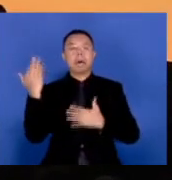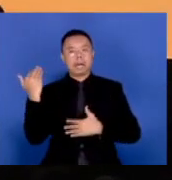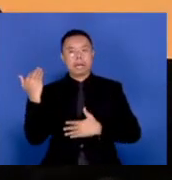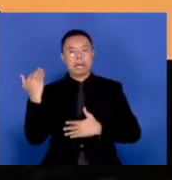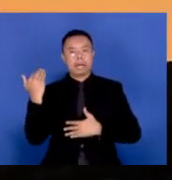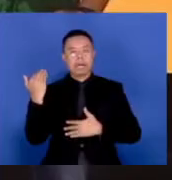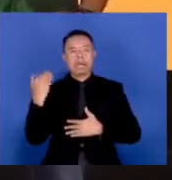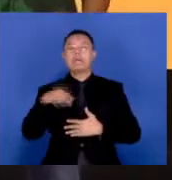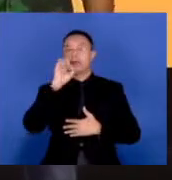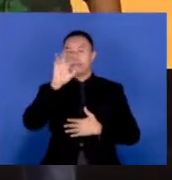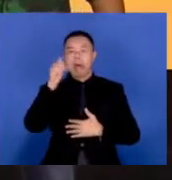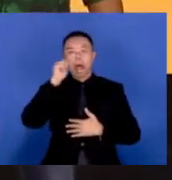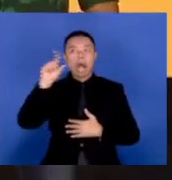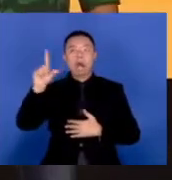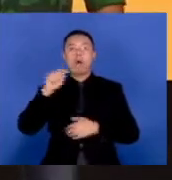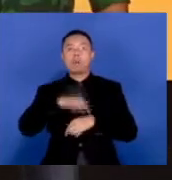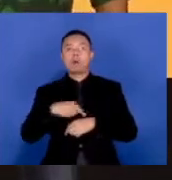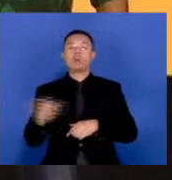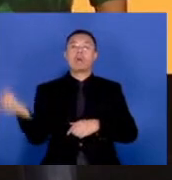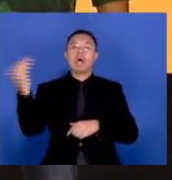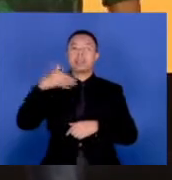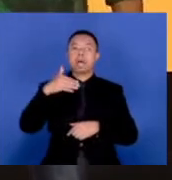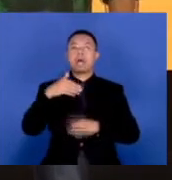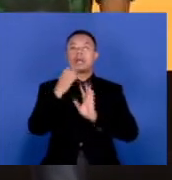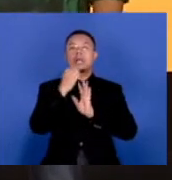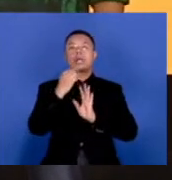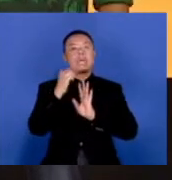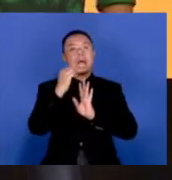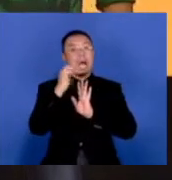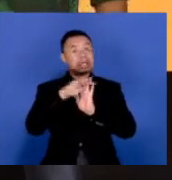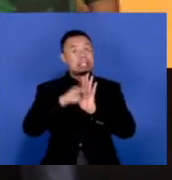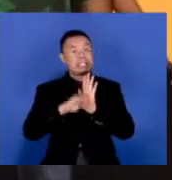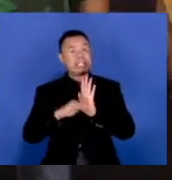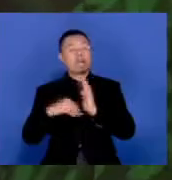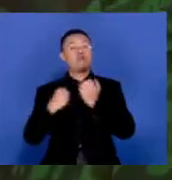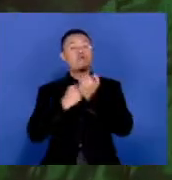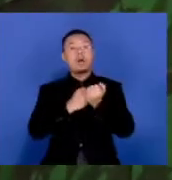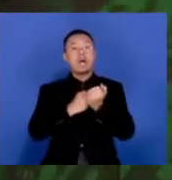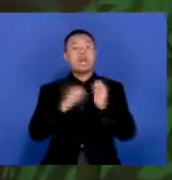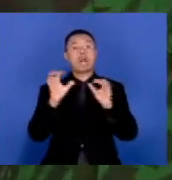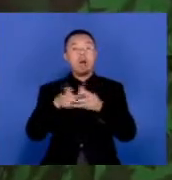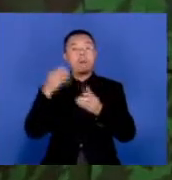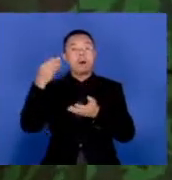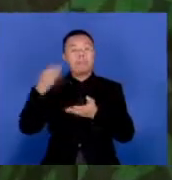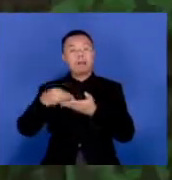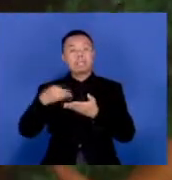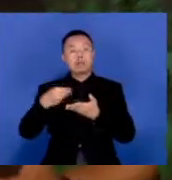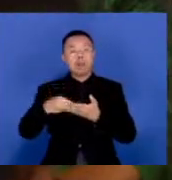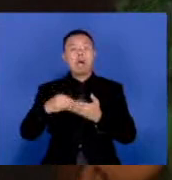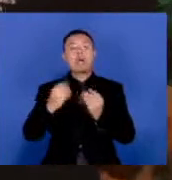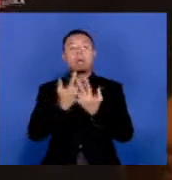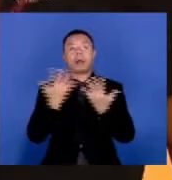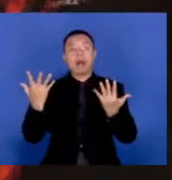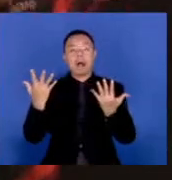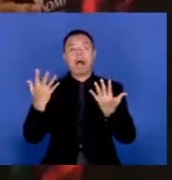Pernyataan tersebut disampaikan Erlangga saat menghadiri acara di deklarasi dukungan dari kelompok mahasiswa dan laskar lintas